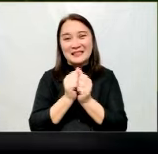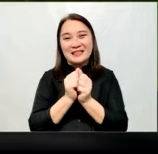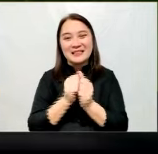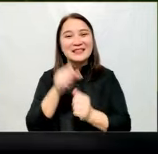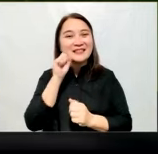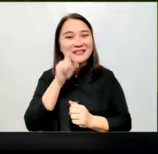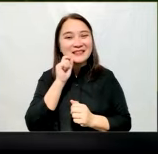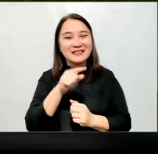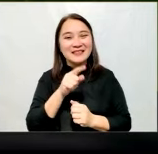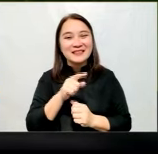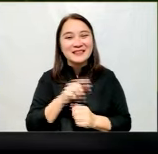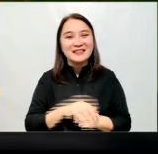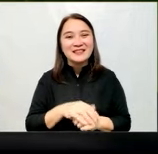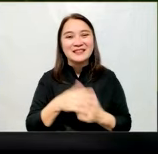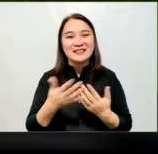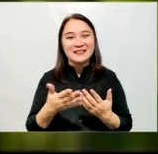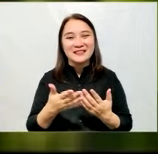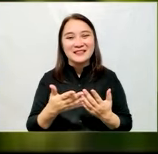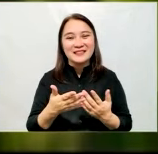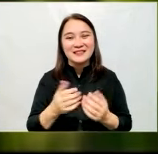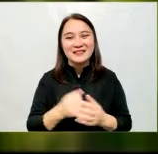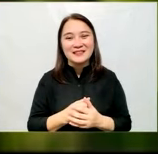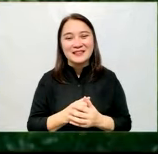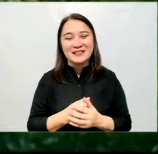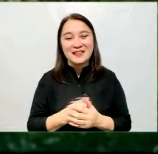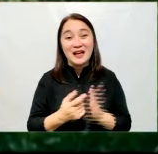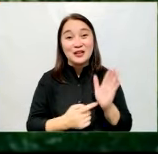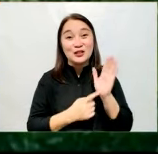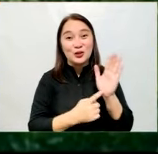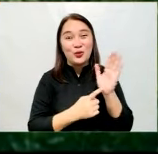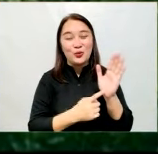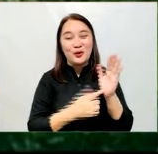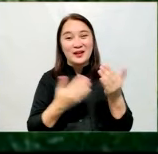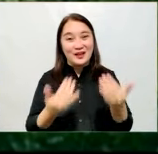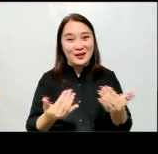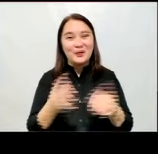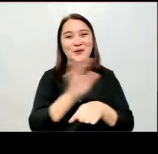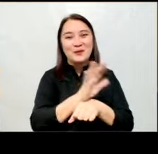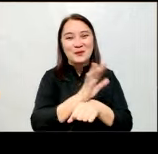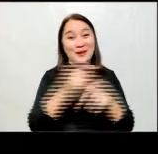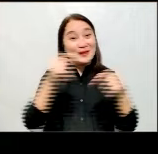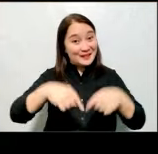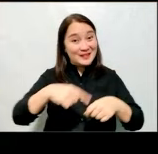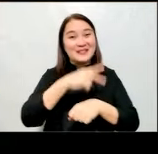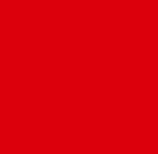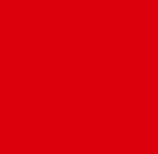Liza sa Lisa Frankenstein. Showing na ang pelikula dito sa Pilipinas.